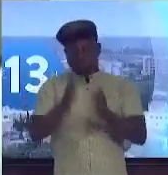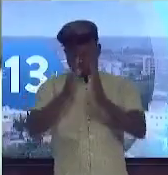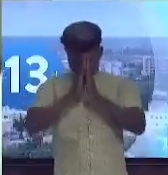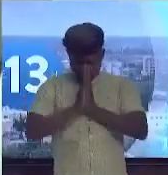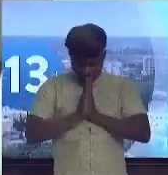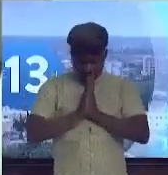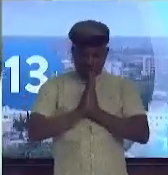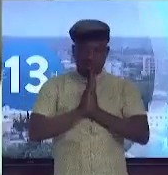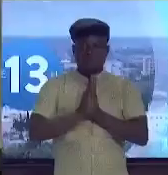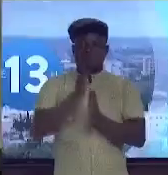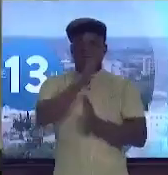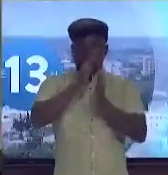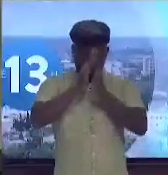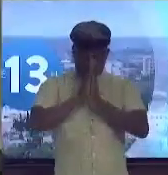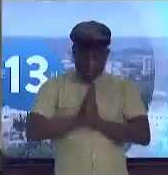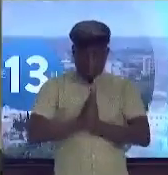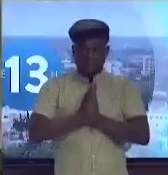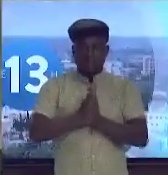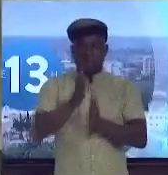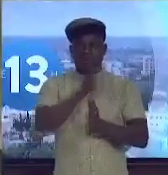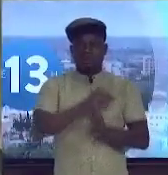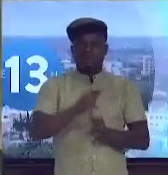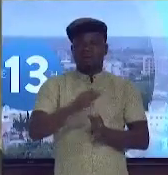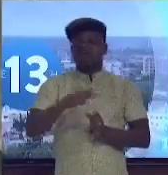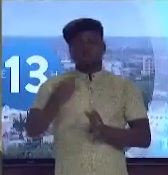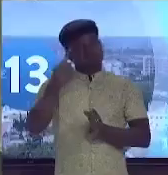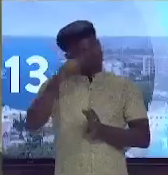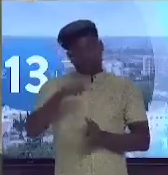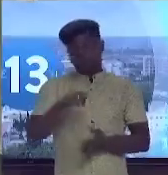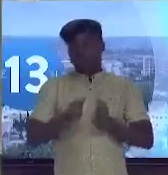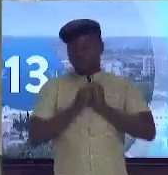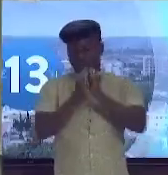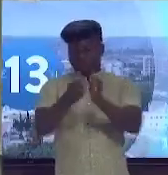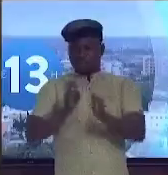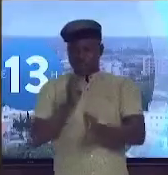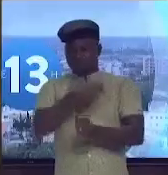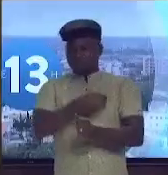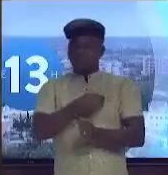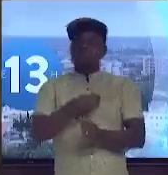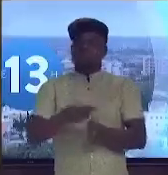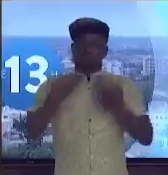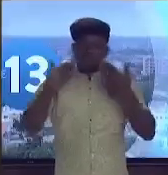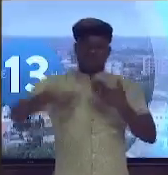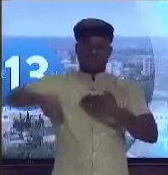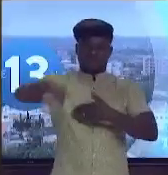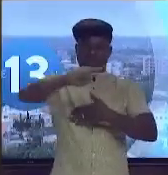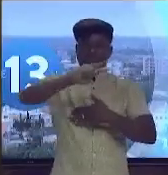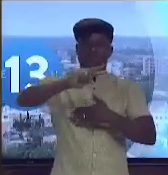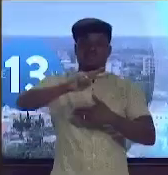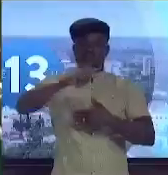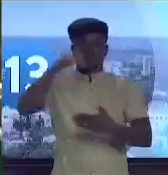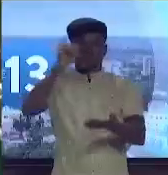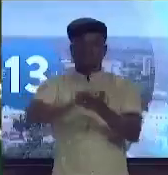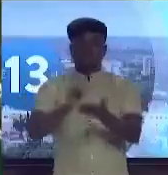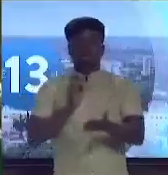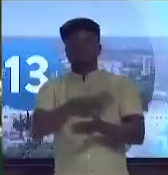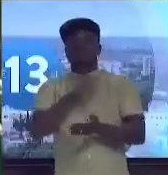c'est toutes ces actions qui nous accompagnent sur le terrain. Donc, merci à vous. Ce que nous avons vu ce